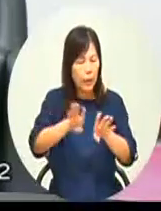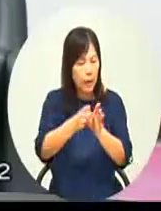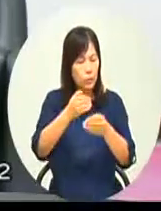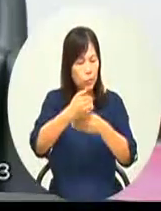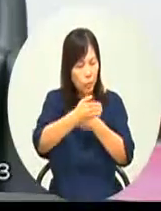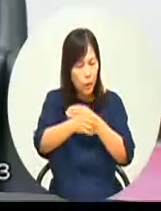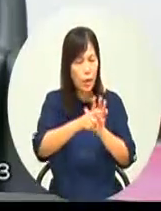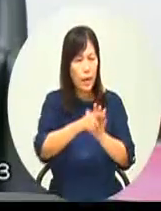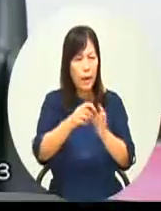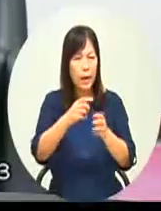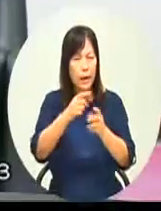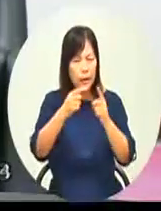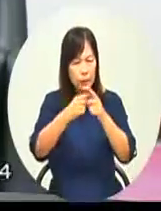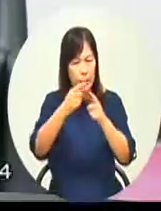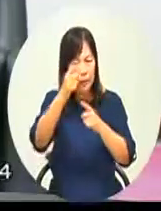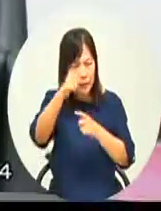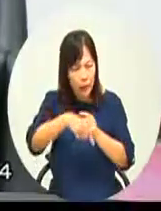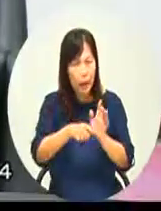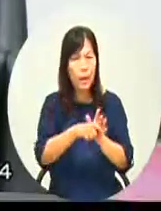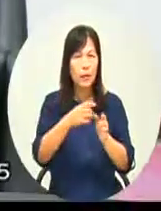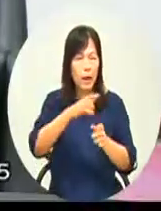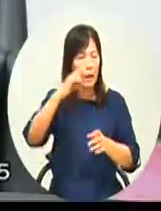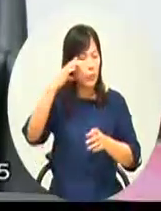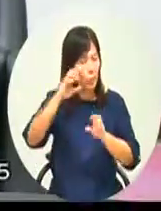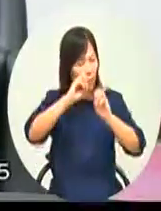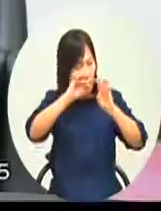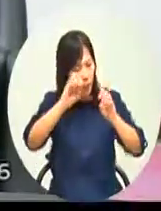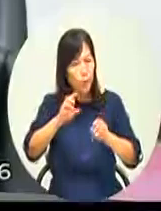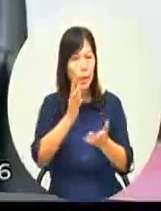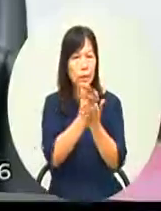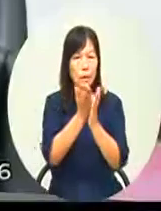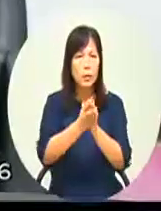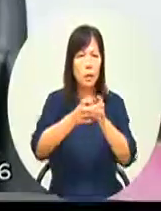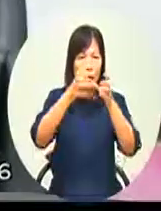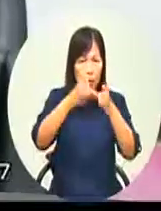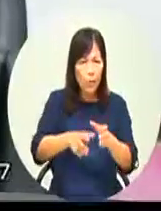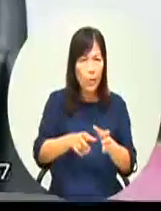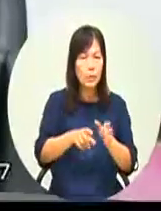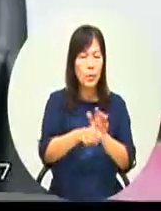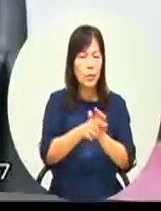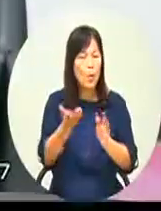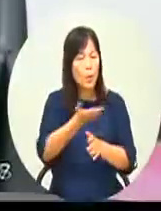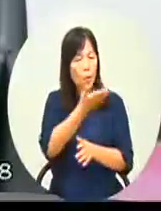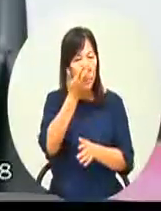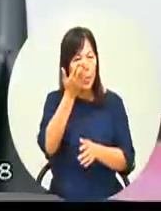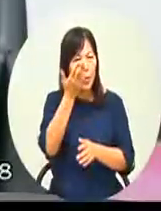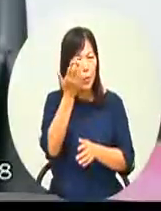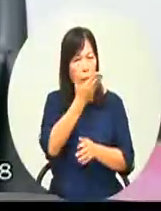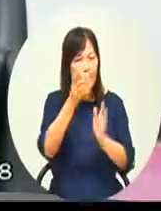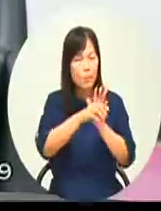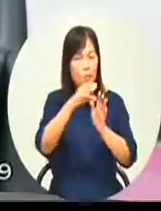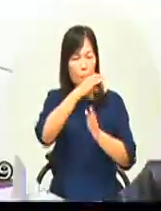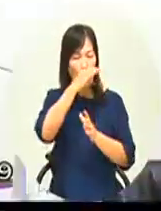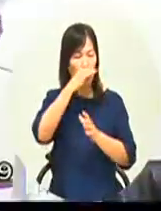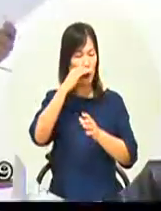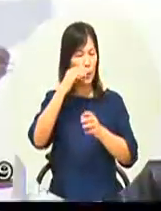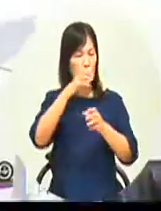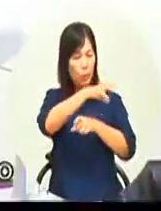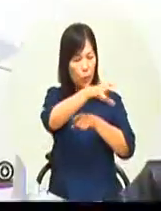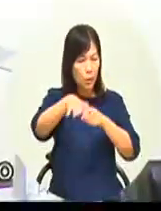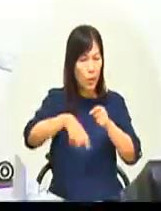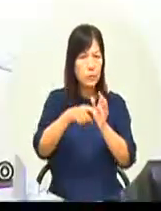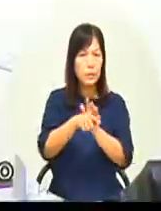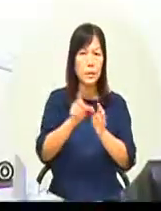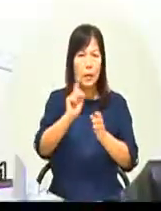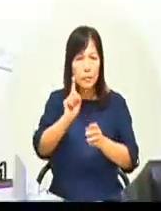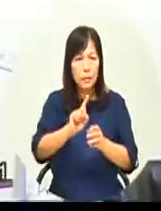客源，然后再有一个创意的行销，建置优美优质的一个环境，然后怎么样的去